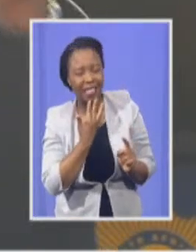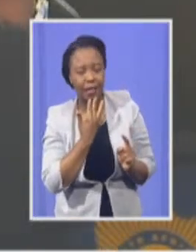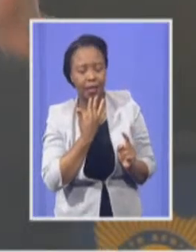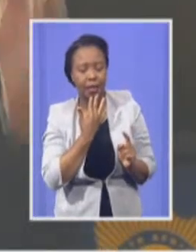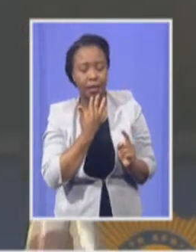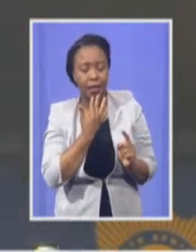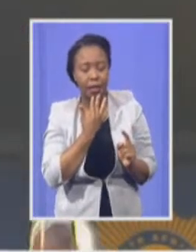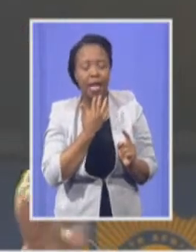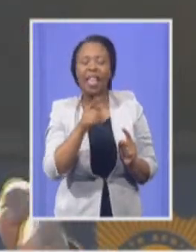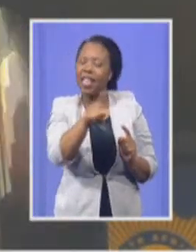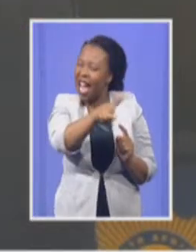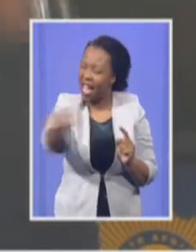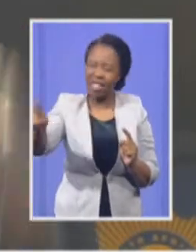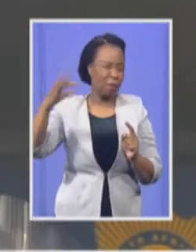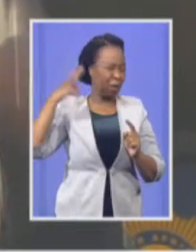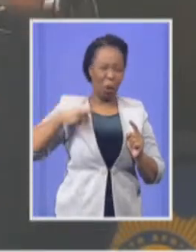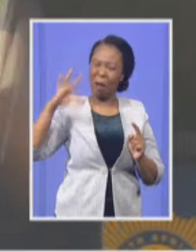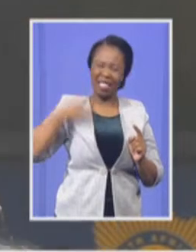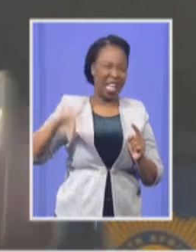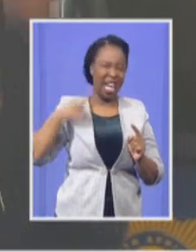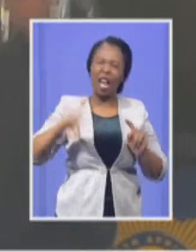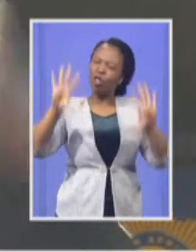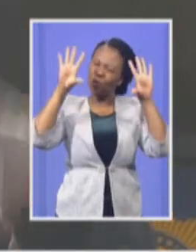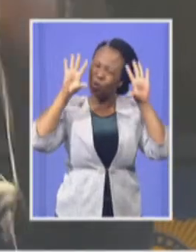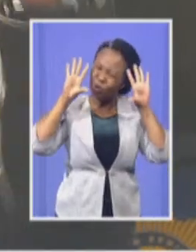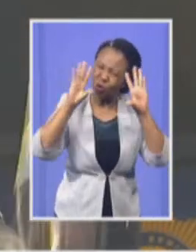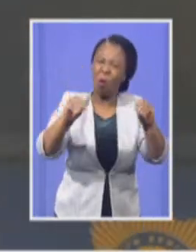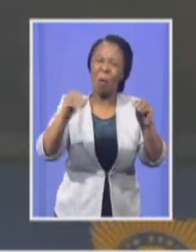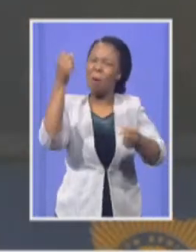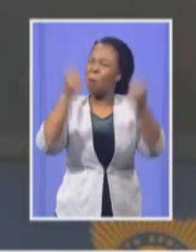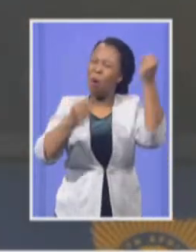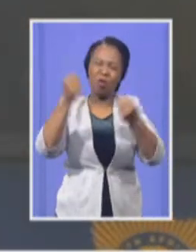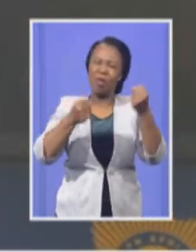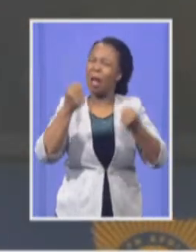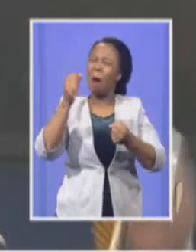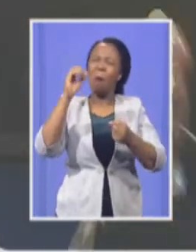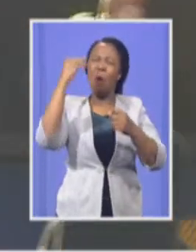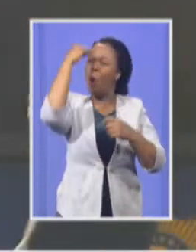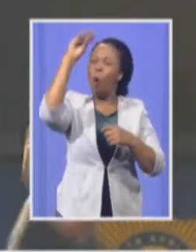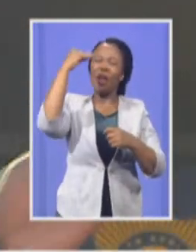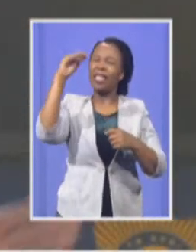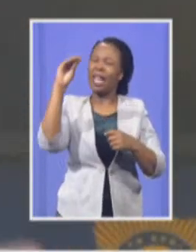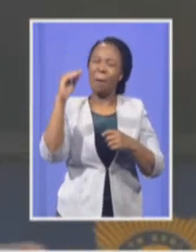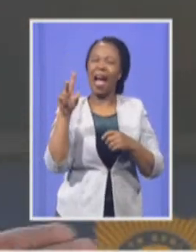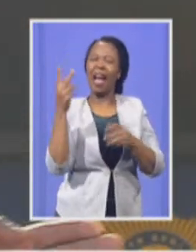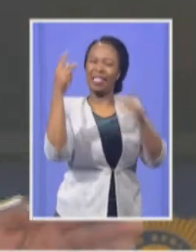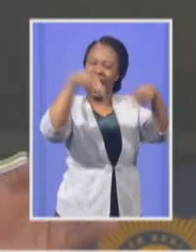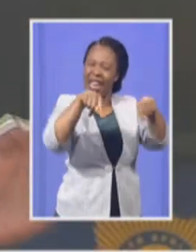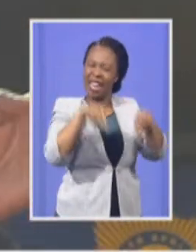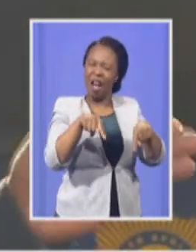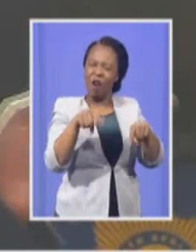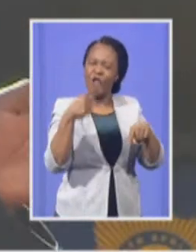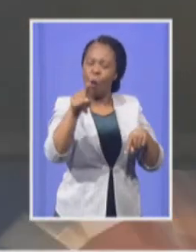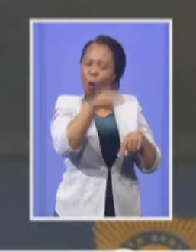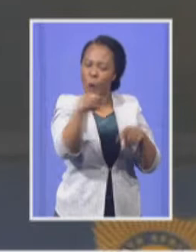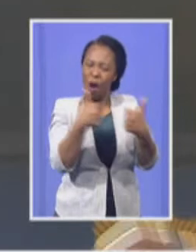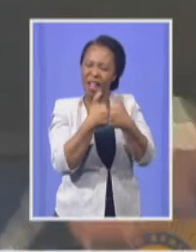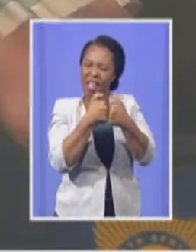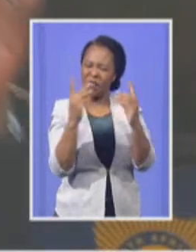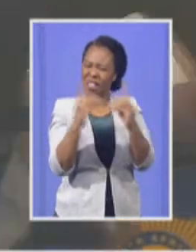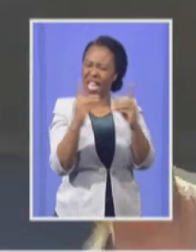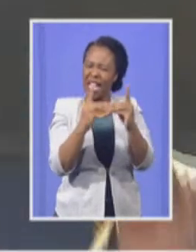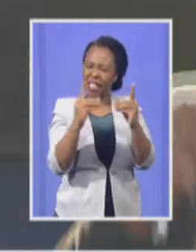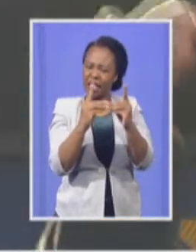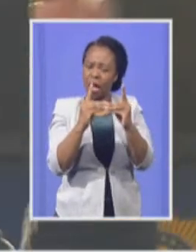Nani mantombazane yekani ukucheckwa ngemoto zamaphoyisa. Lezi moto zizobhalwa